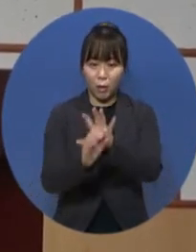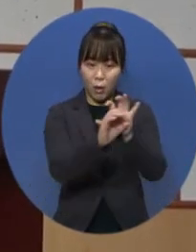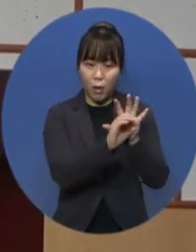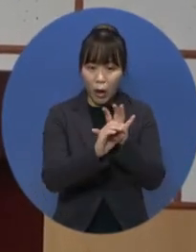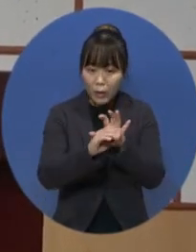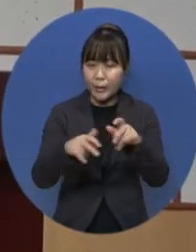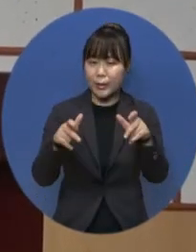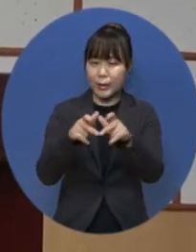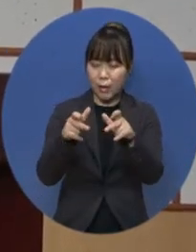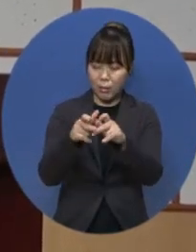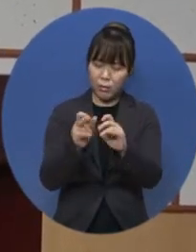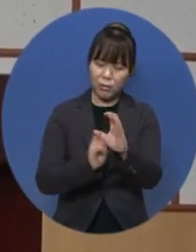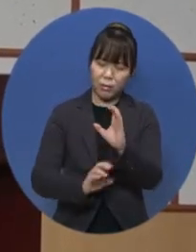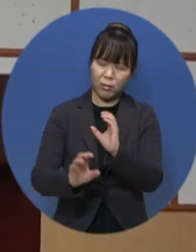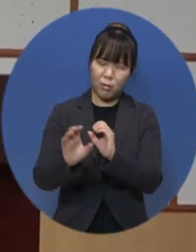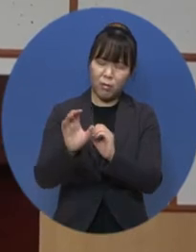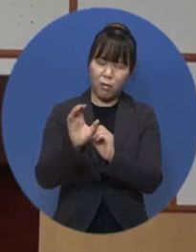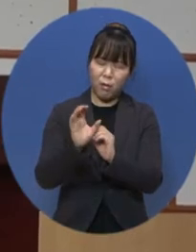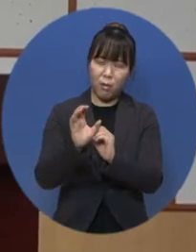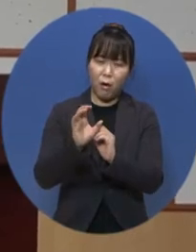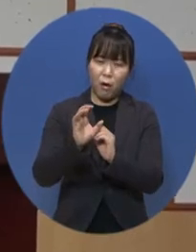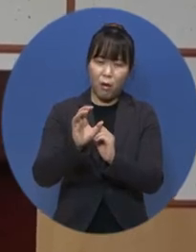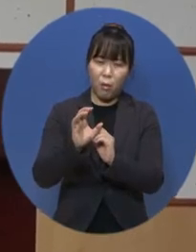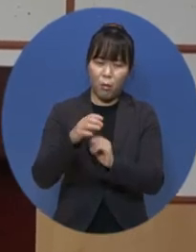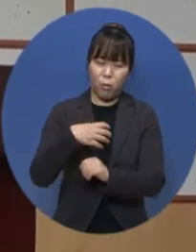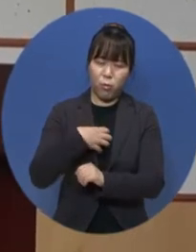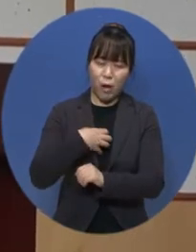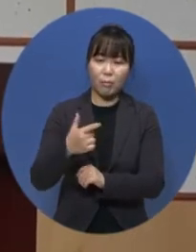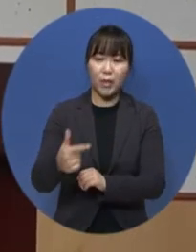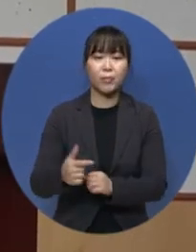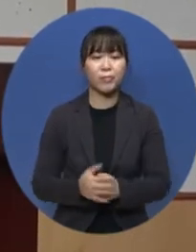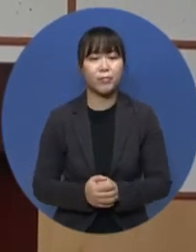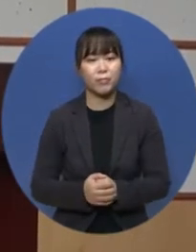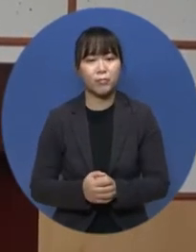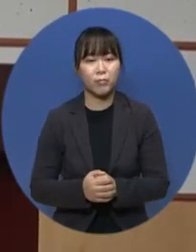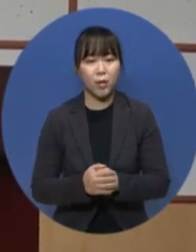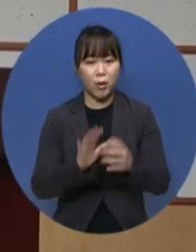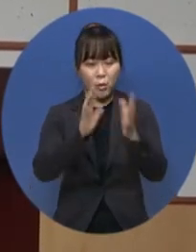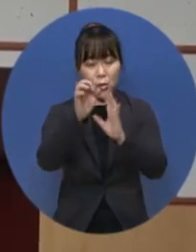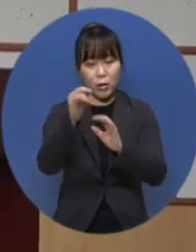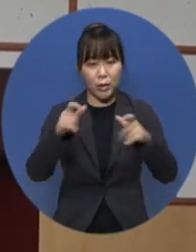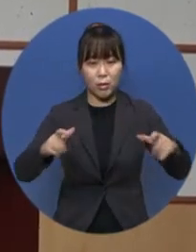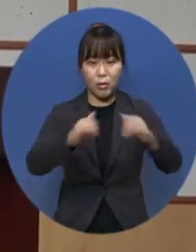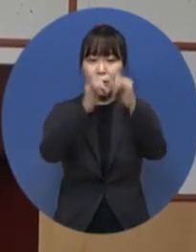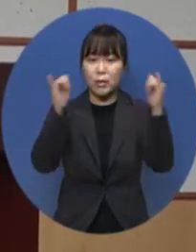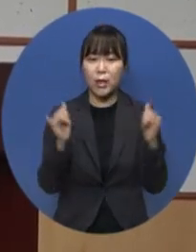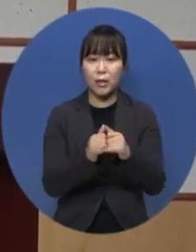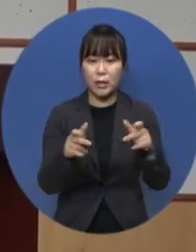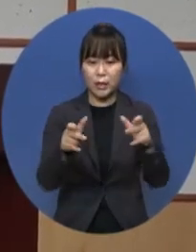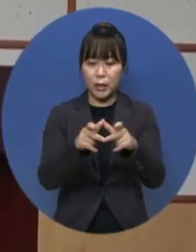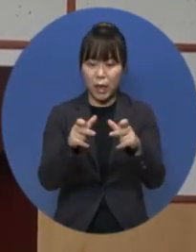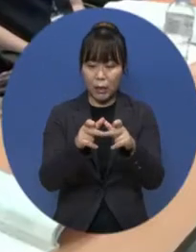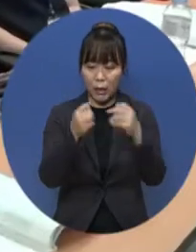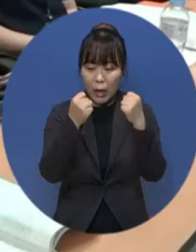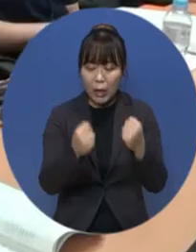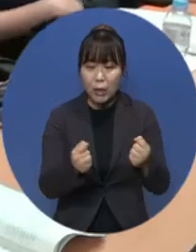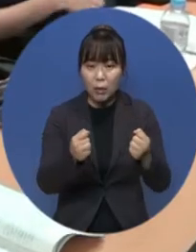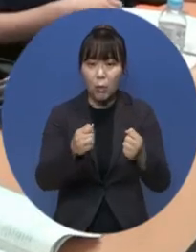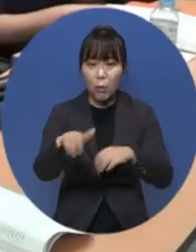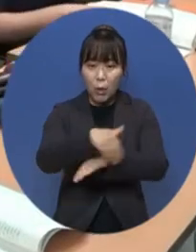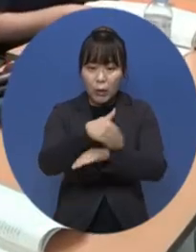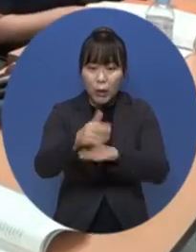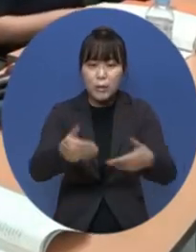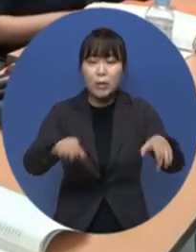코로나19는 장애인에게 더 엄혹하게 다가왔습니다. 토론회에서 지역사회 장애인 이용시설은